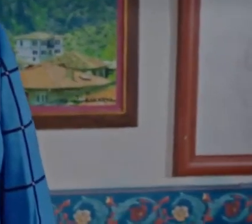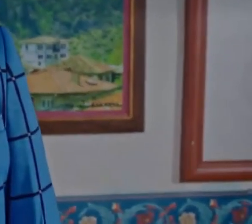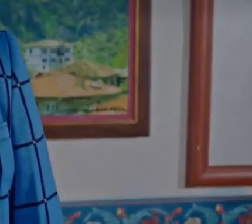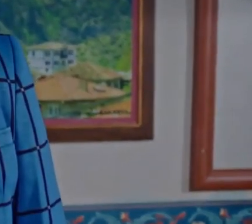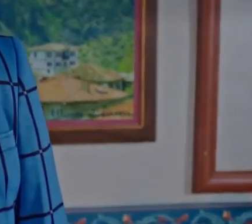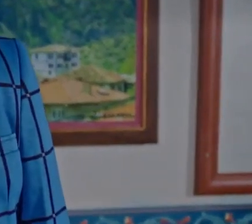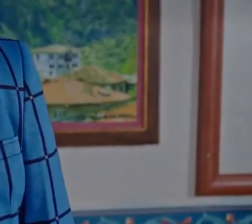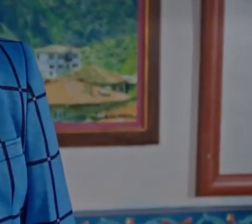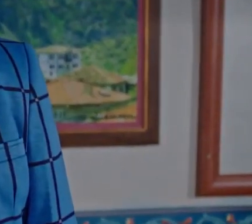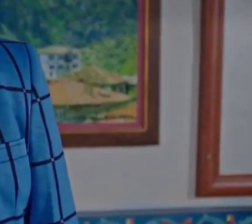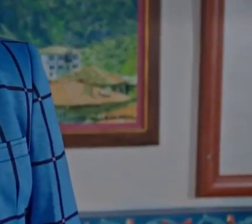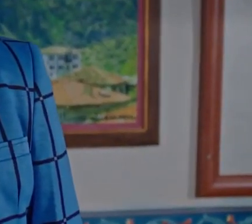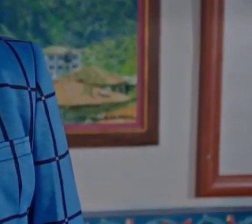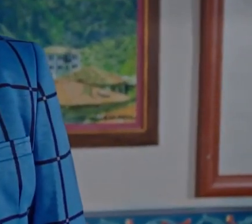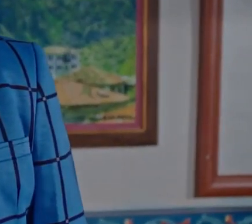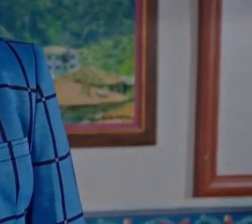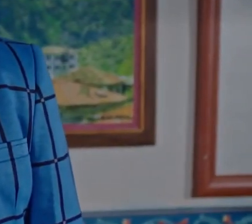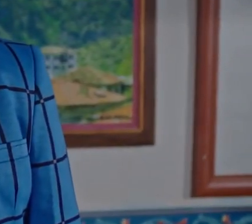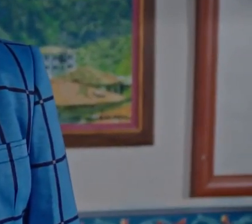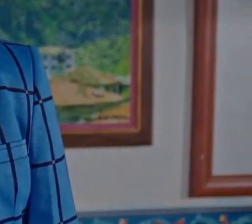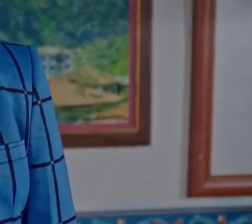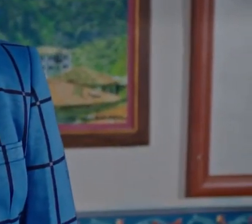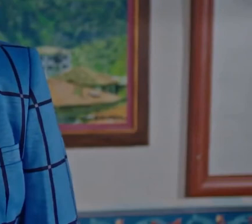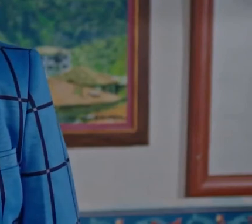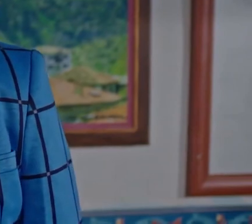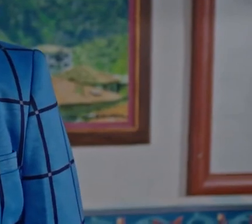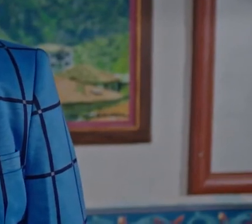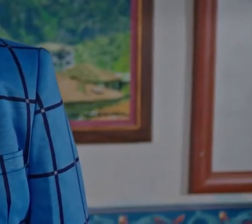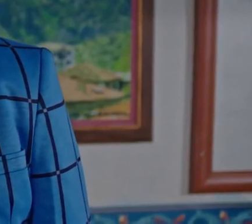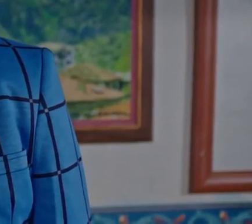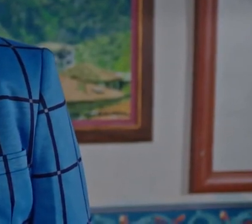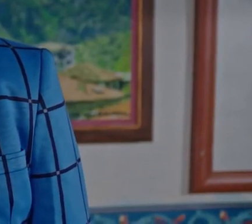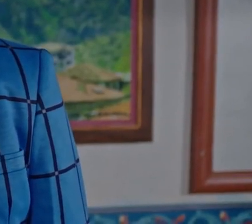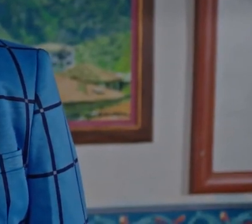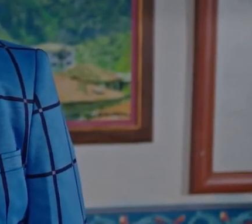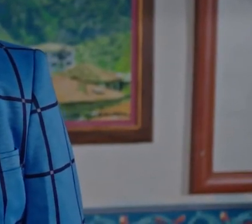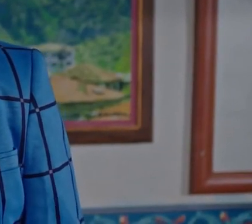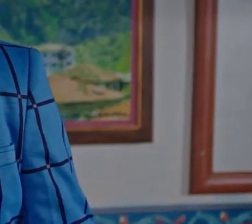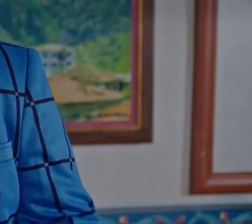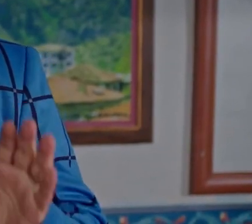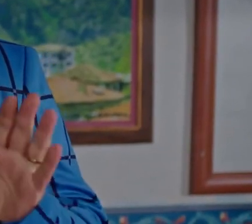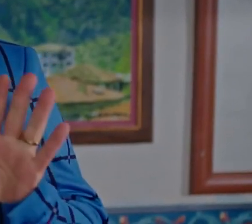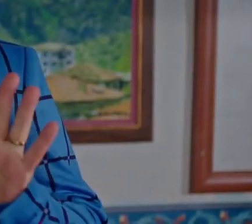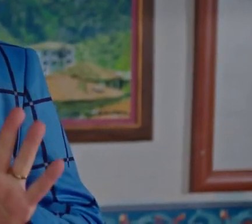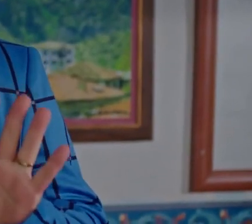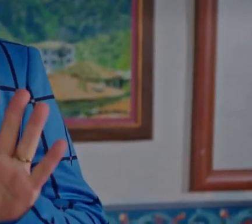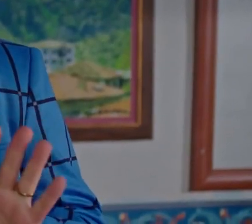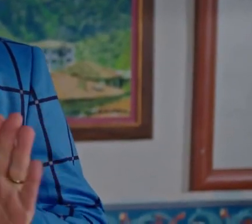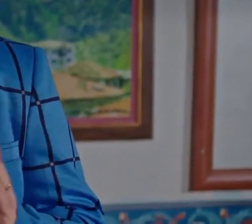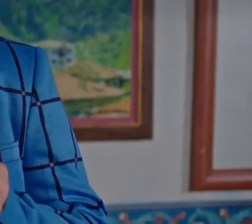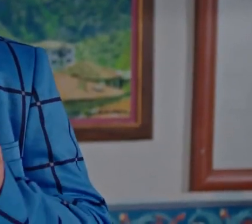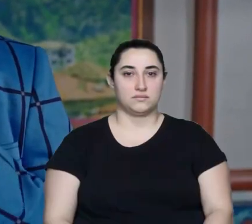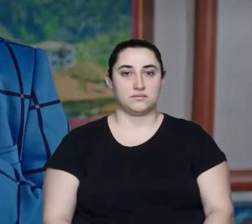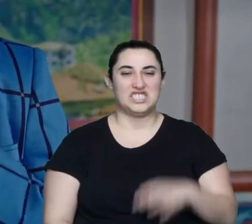gün yüzüne çıktıkça alnı kırıştı, dudakları iki yana çekildi. Baş sallıyor kendi kendine. Şu